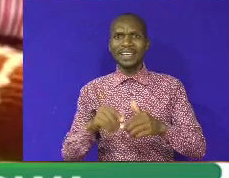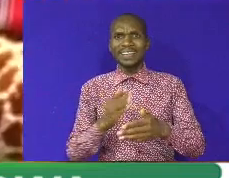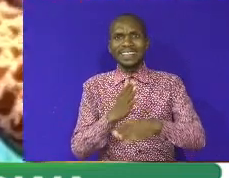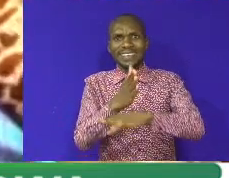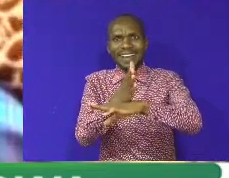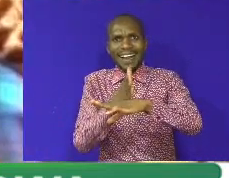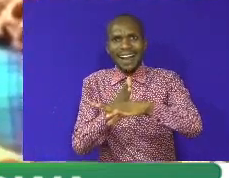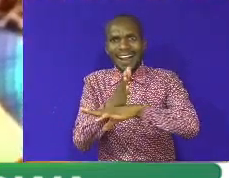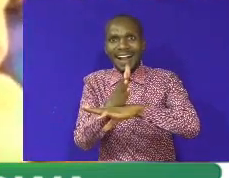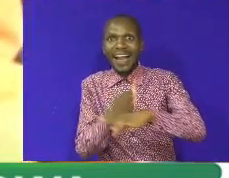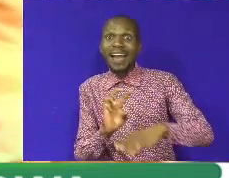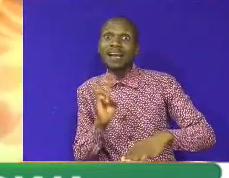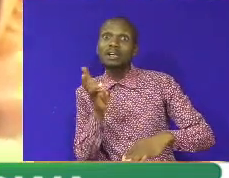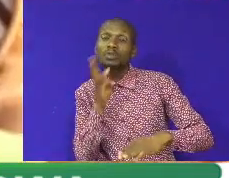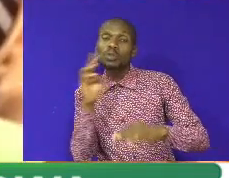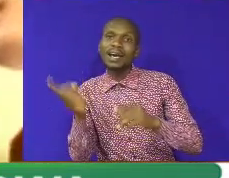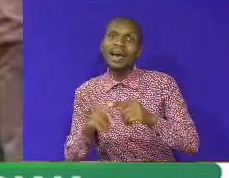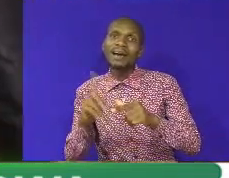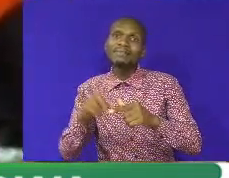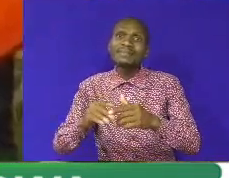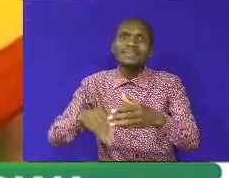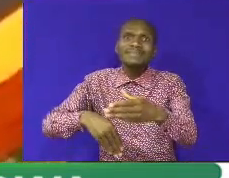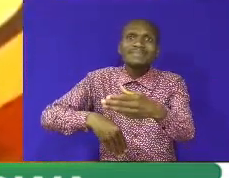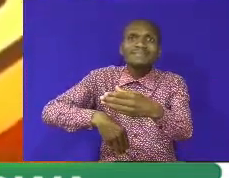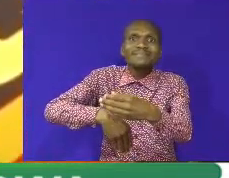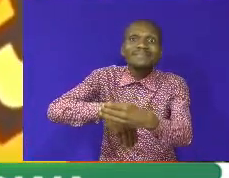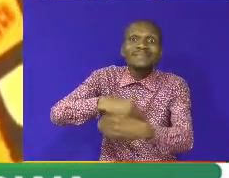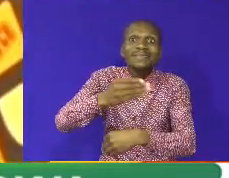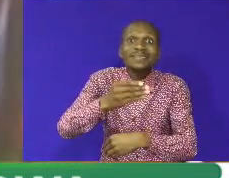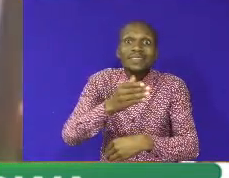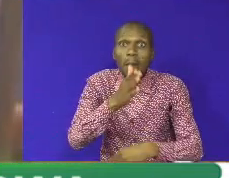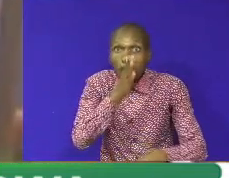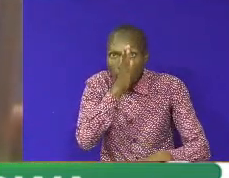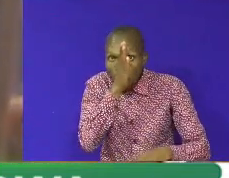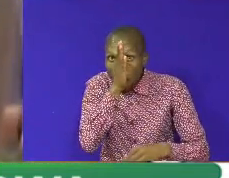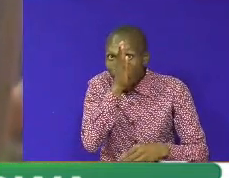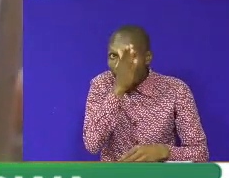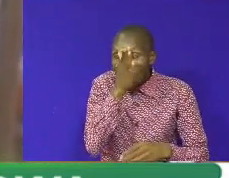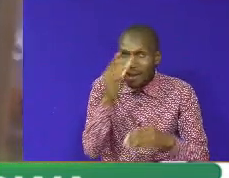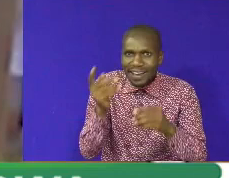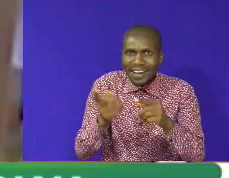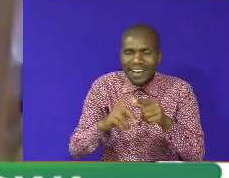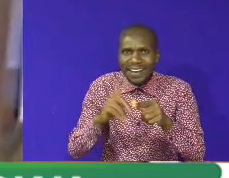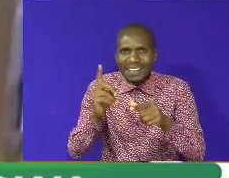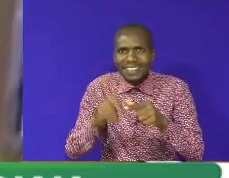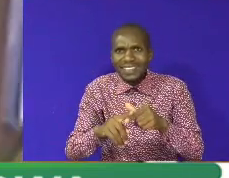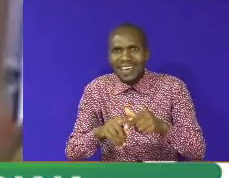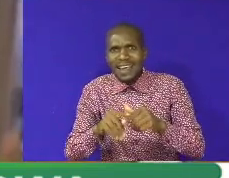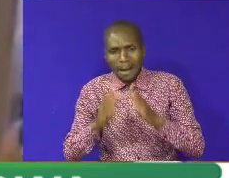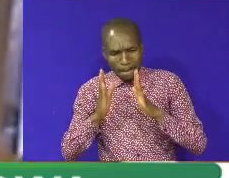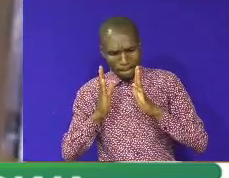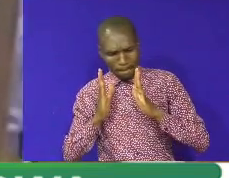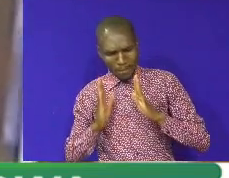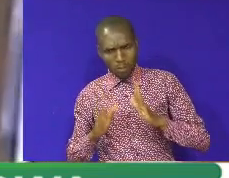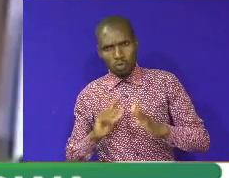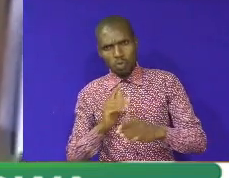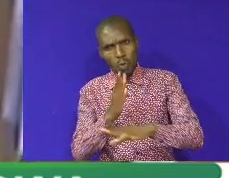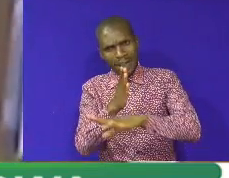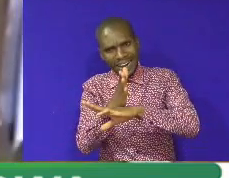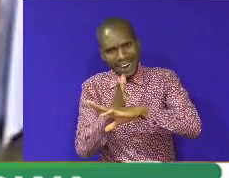yo, nabu higo kwa yaunia asenchira etawene reti. Viva gobiriviko, viko na cha